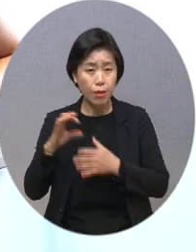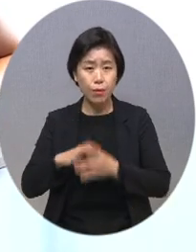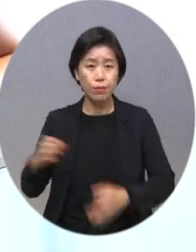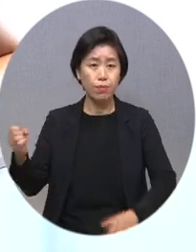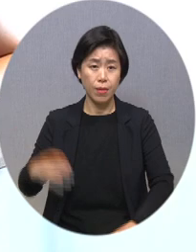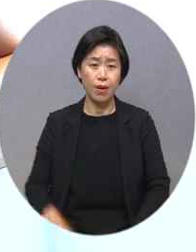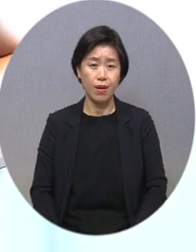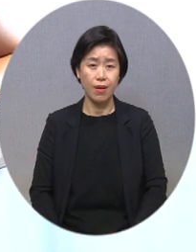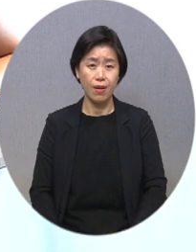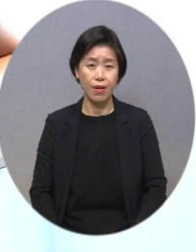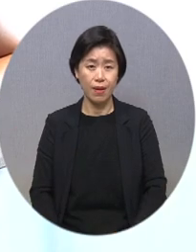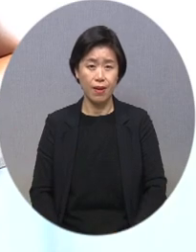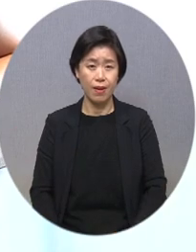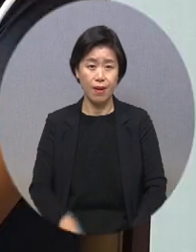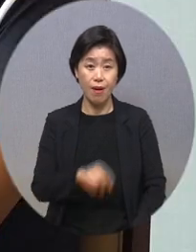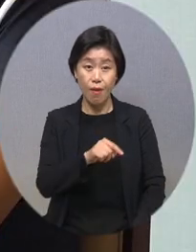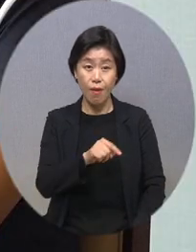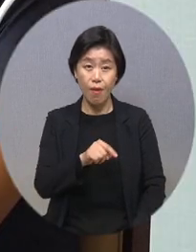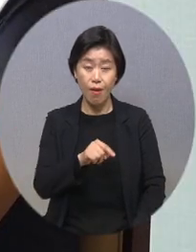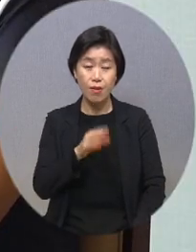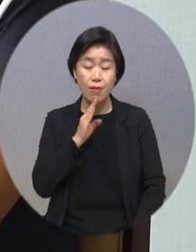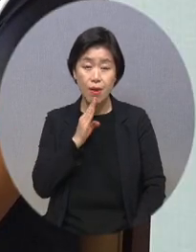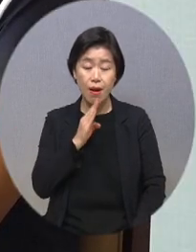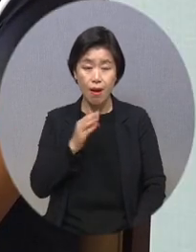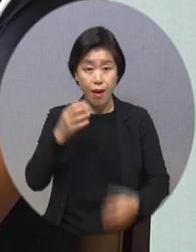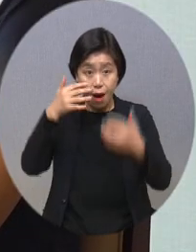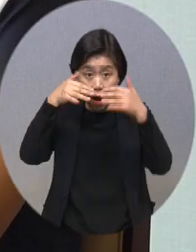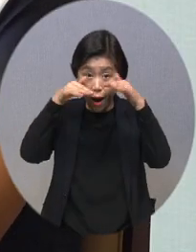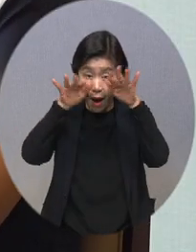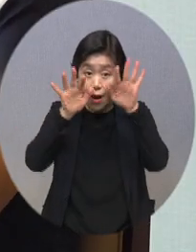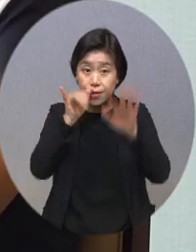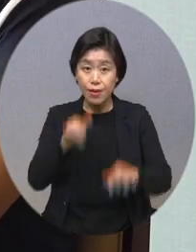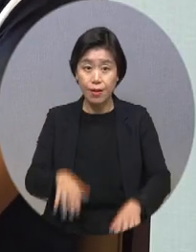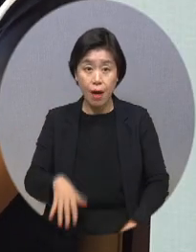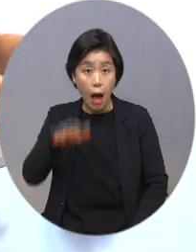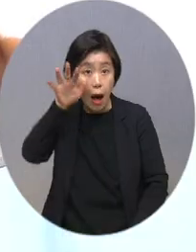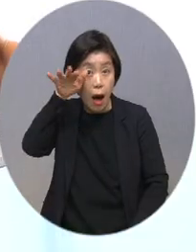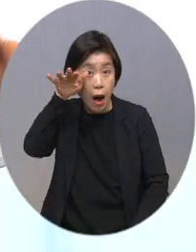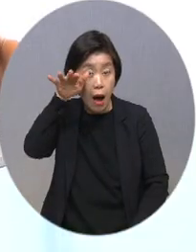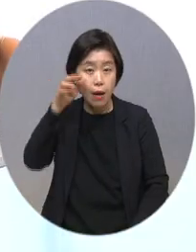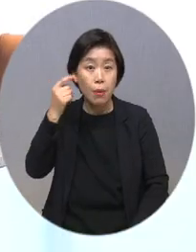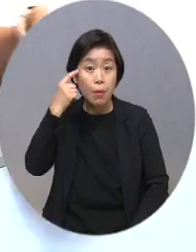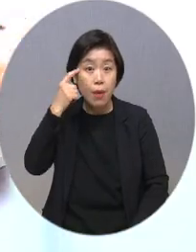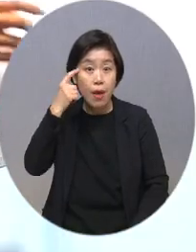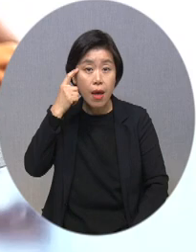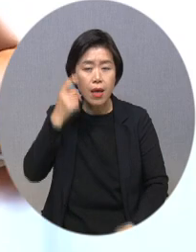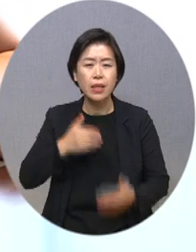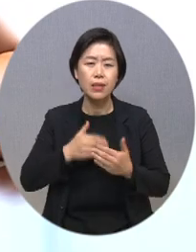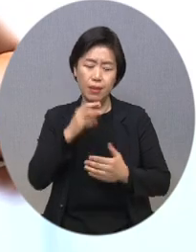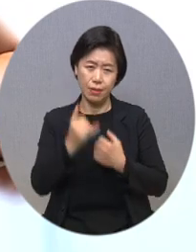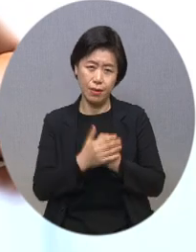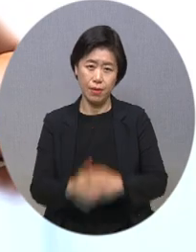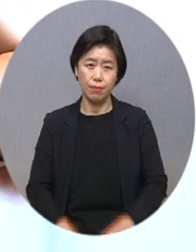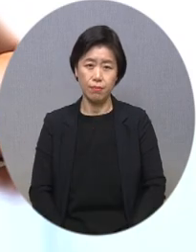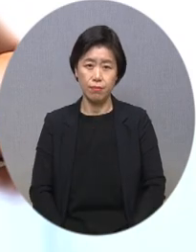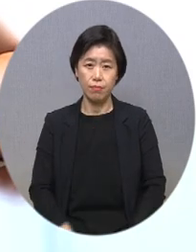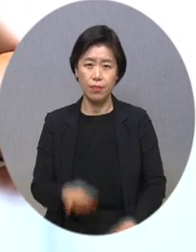긴장하면 속눈썹이 엄청 길단 말이야. 속눈썹이 맞아 맞아 맞아. 팔팔 떨려. 근데 왜 이렇게 길어요? 진짜 길고. 원래 어렸을